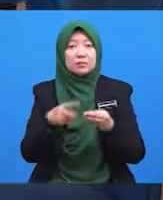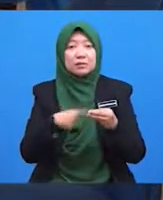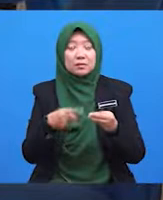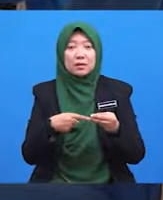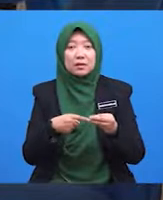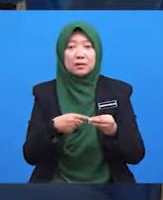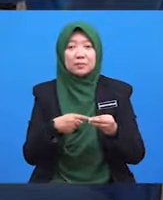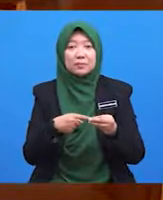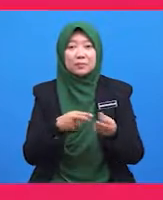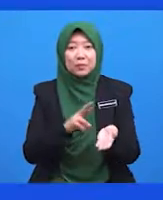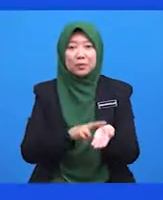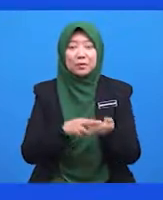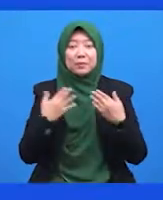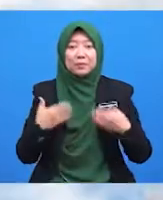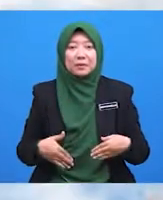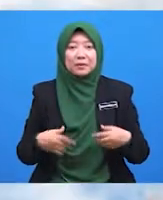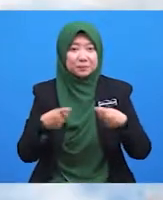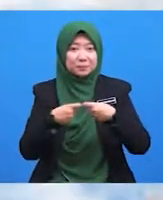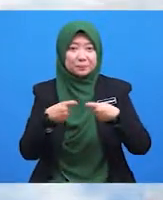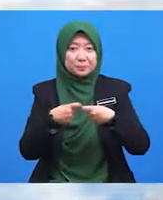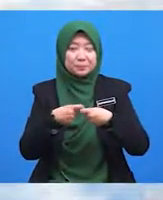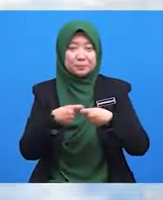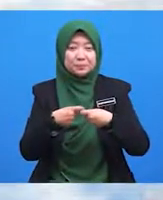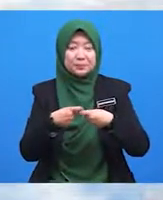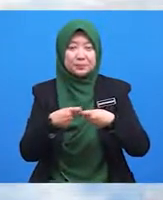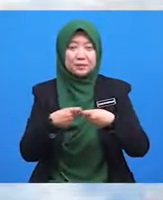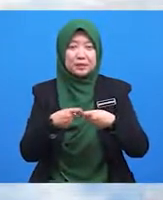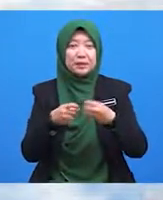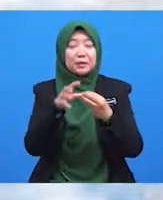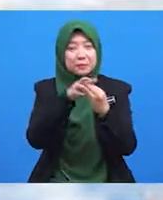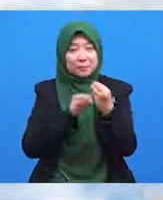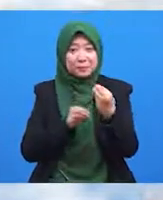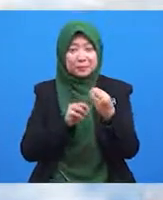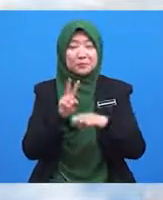rawatan badan elektroterapi menggunakan mesin sedut vakum.